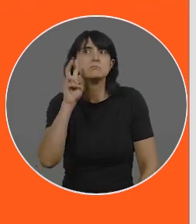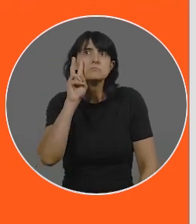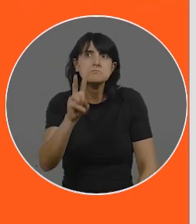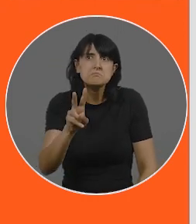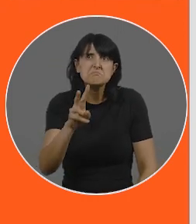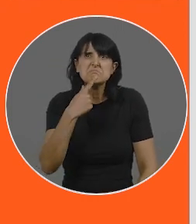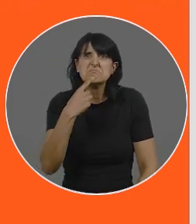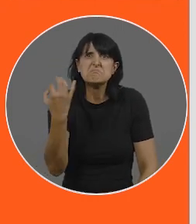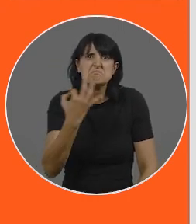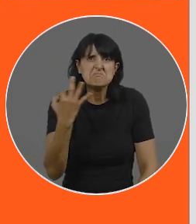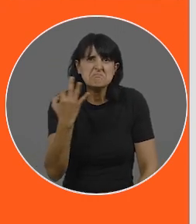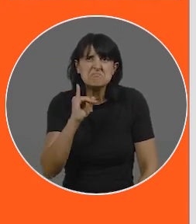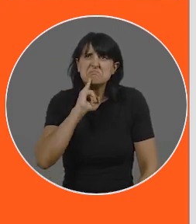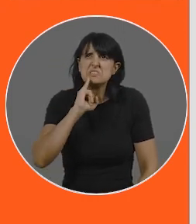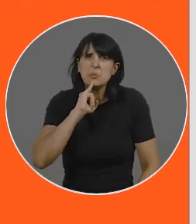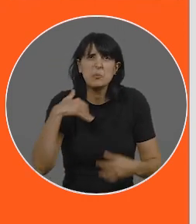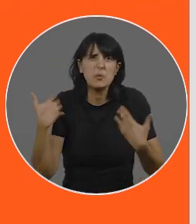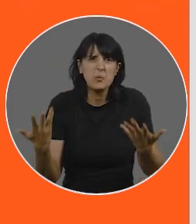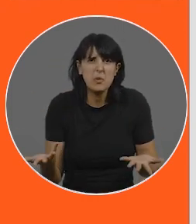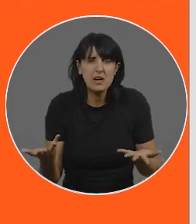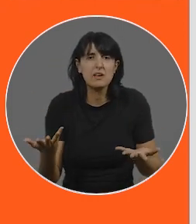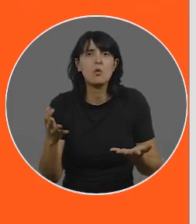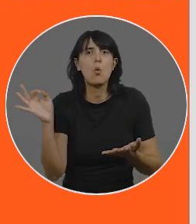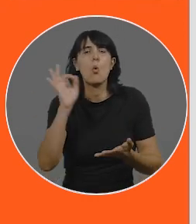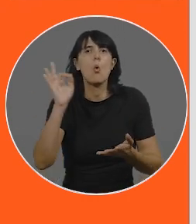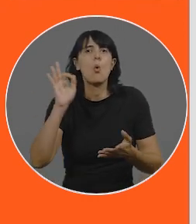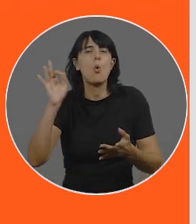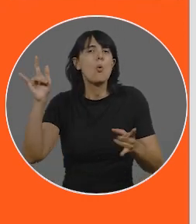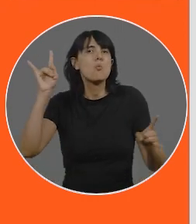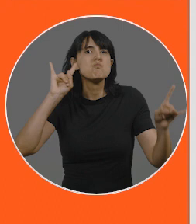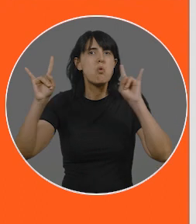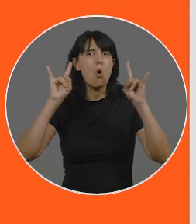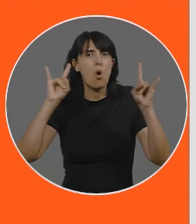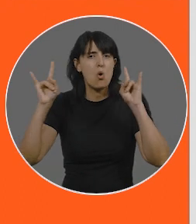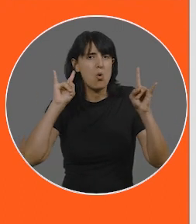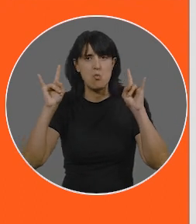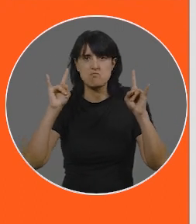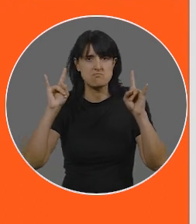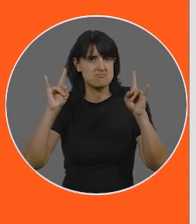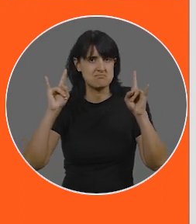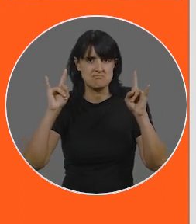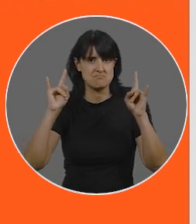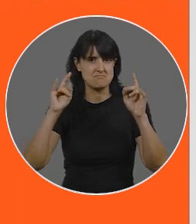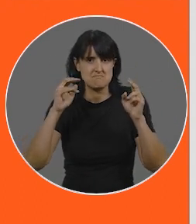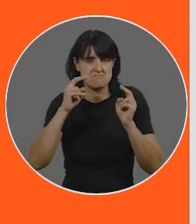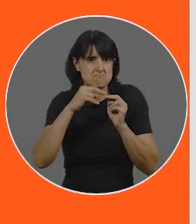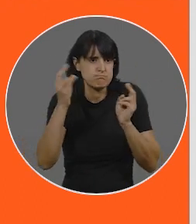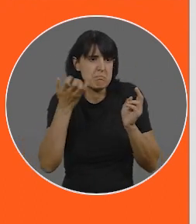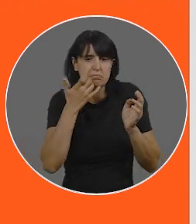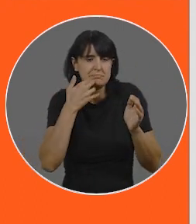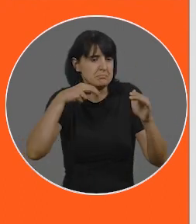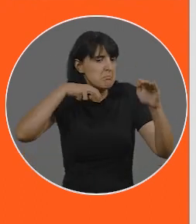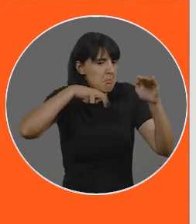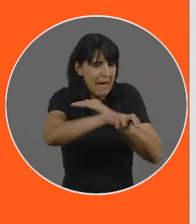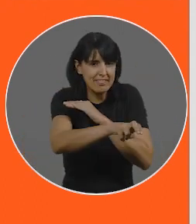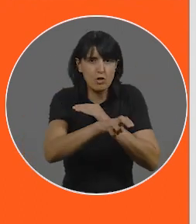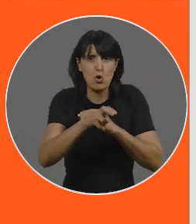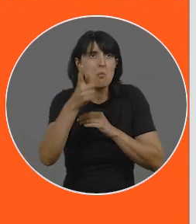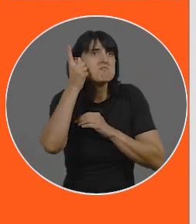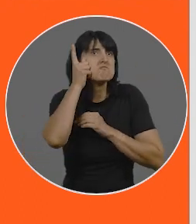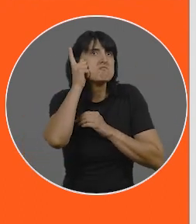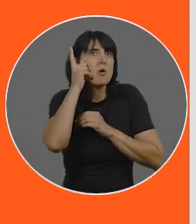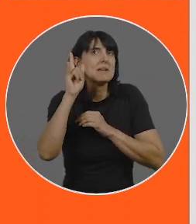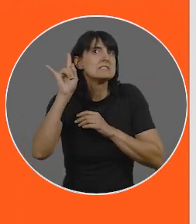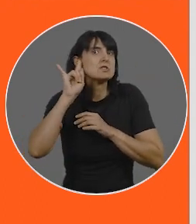m'està mirant, dirà bla, bla, bla, bla, què està dient la Irema, no? Si algú té el volum desactivat perquè està, què sé, al metro, no?